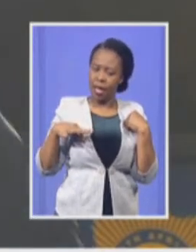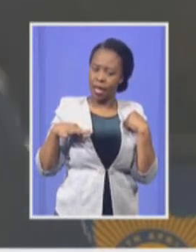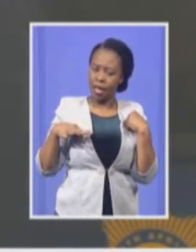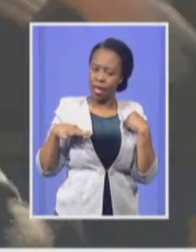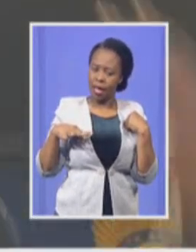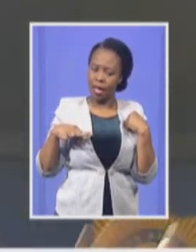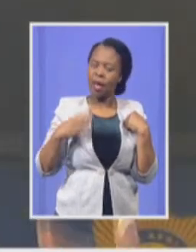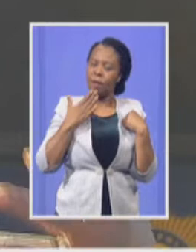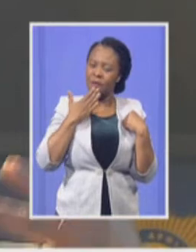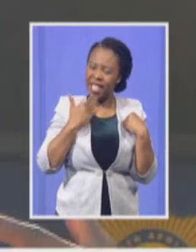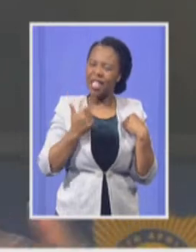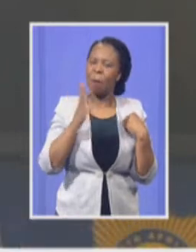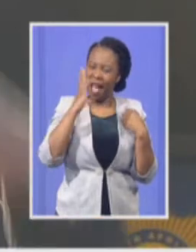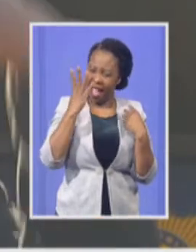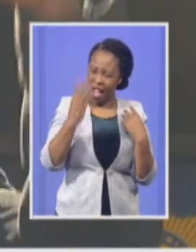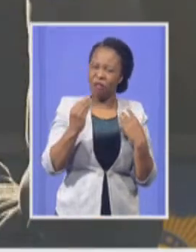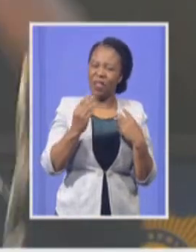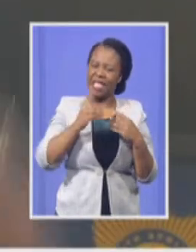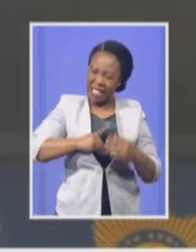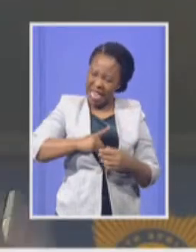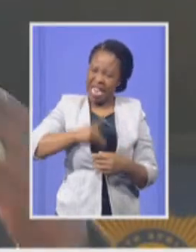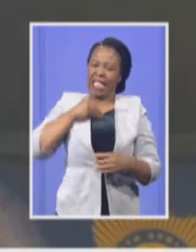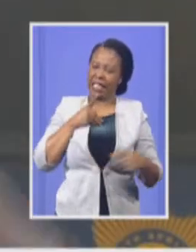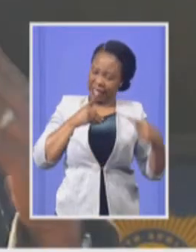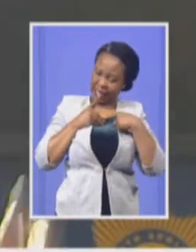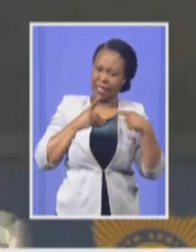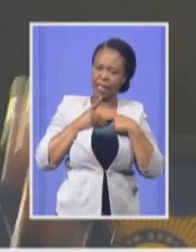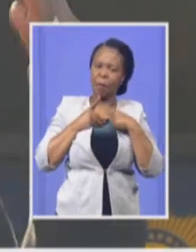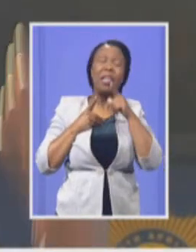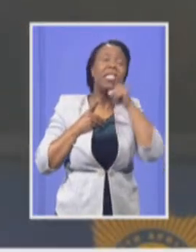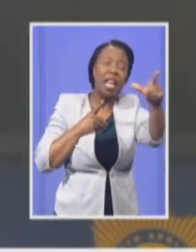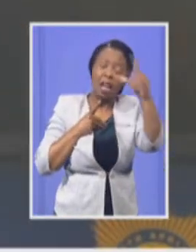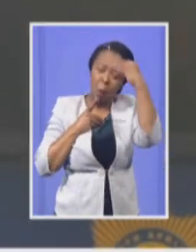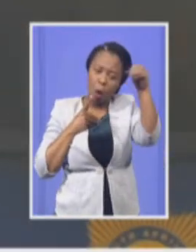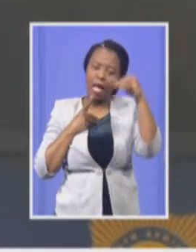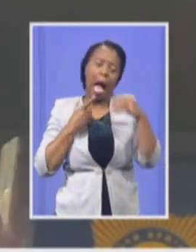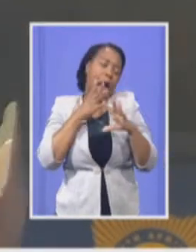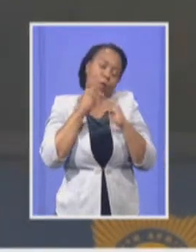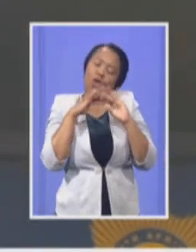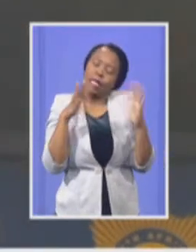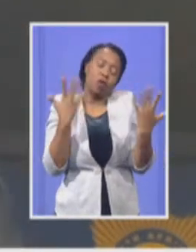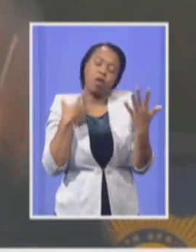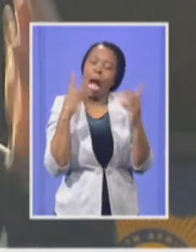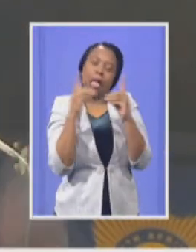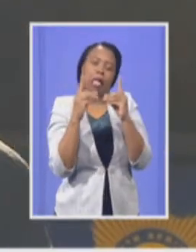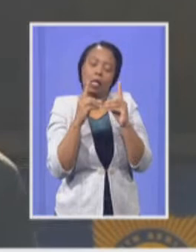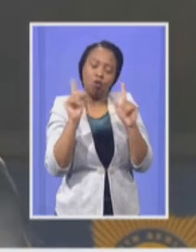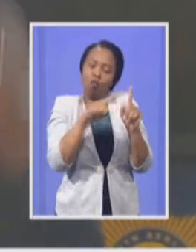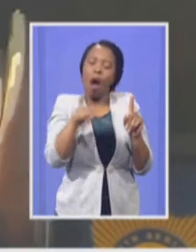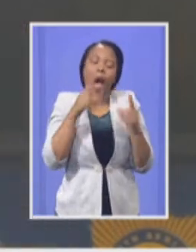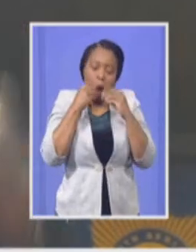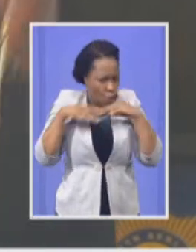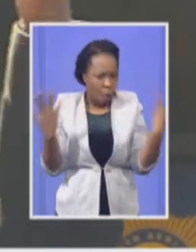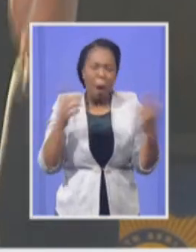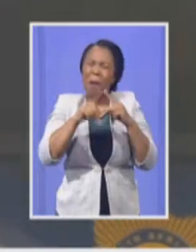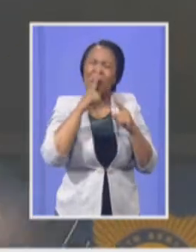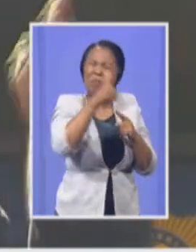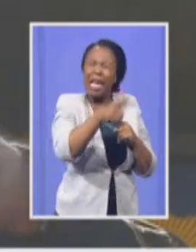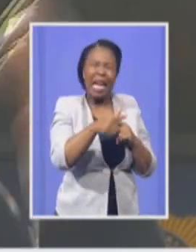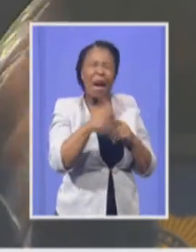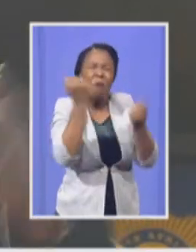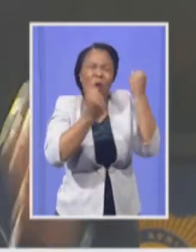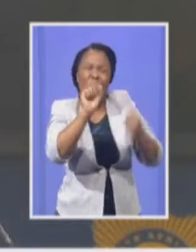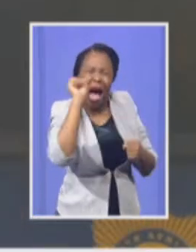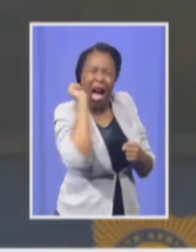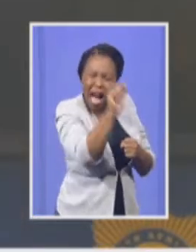iba nesithunzi nje. Utshela iphoyisa ngisho ukuthi ningajoli namaphoyisa kodwa utshele landa imoto yalo